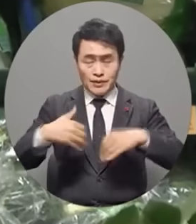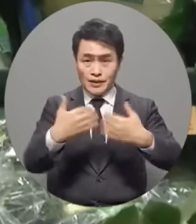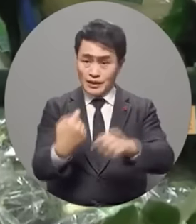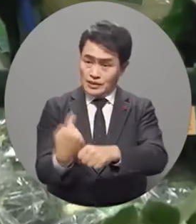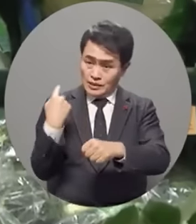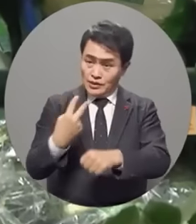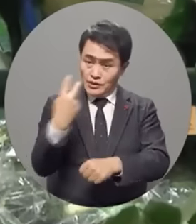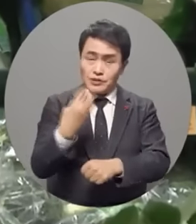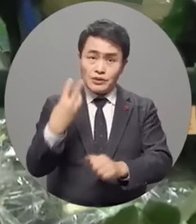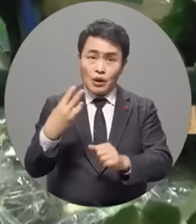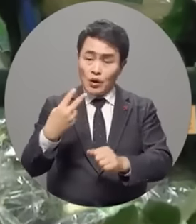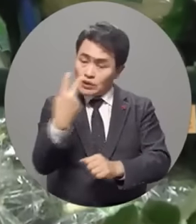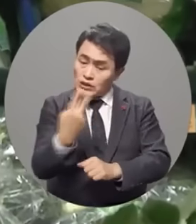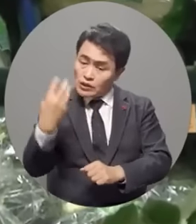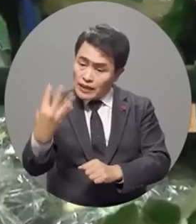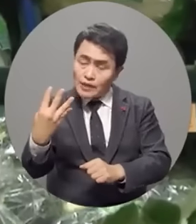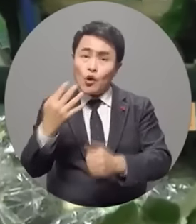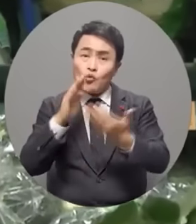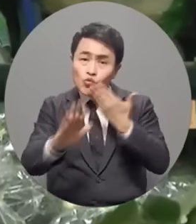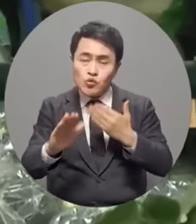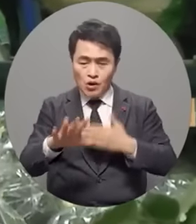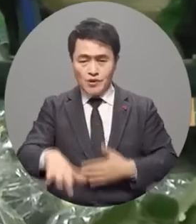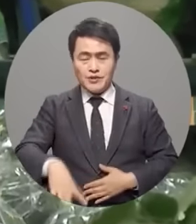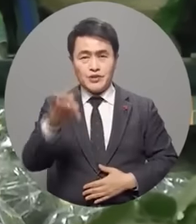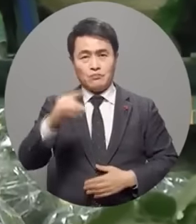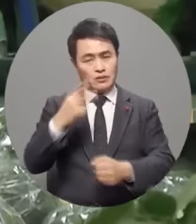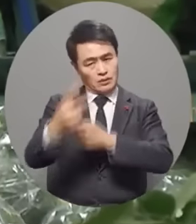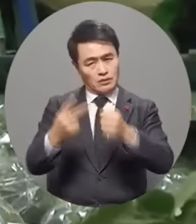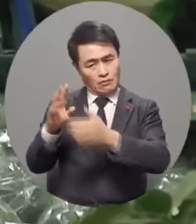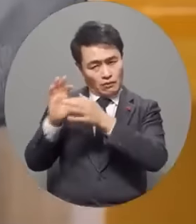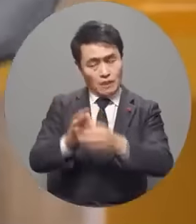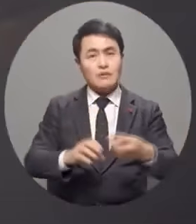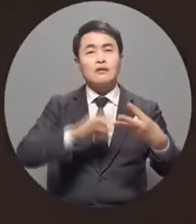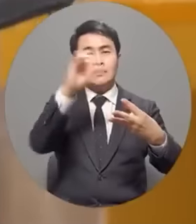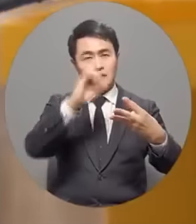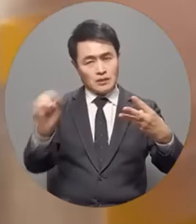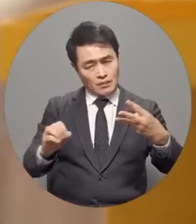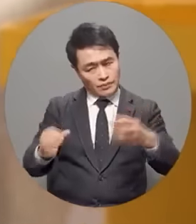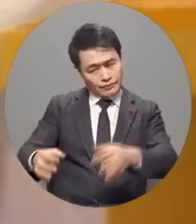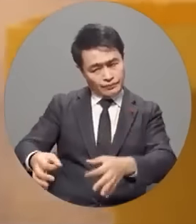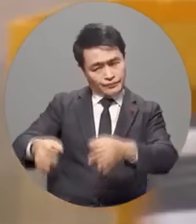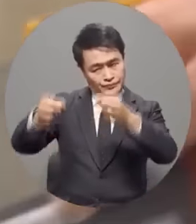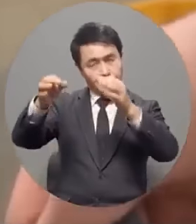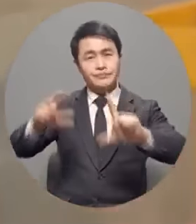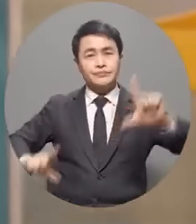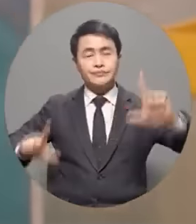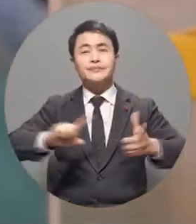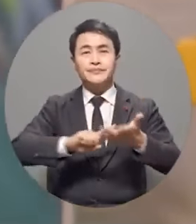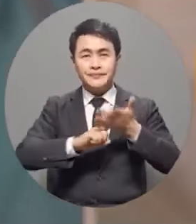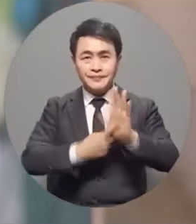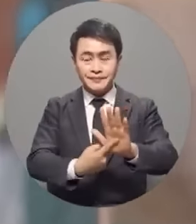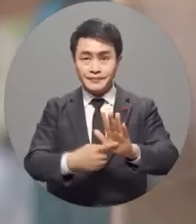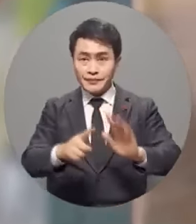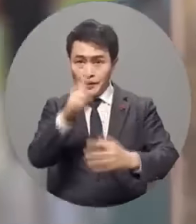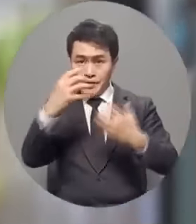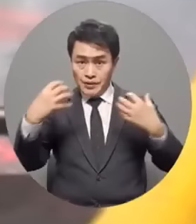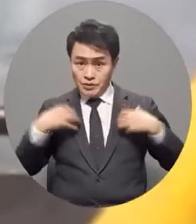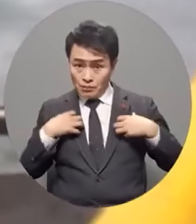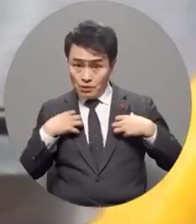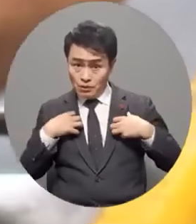지난 2003년과 2004년 이후 처음으로 2년 연속 3% 넘는 상승을 기록했습니다. 정부